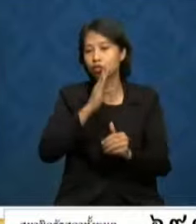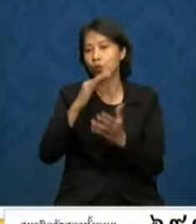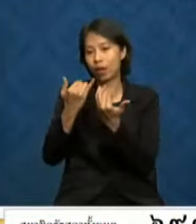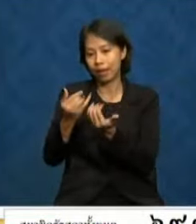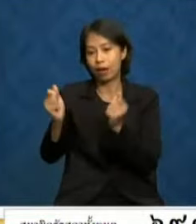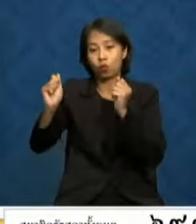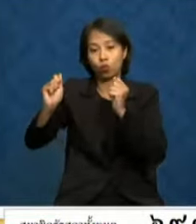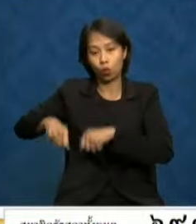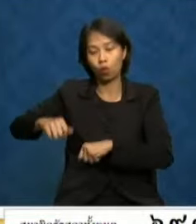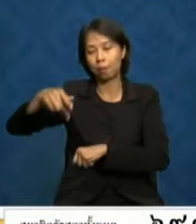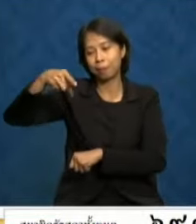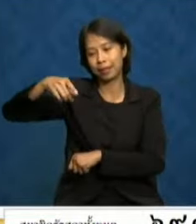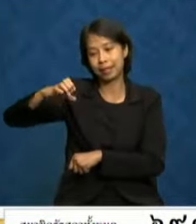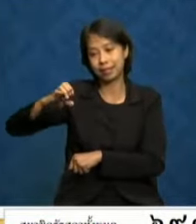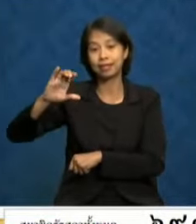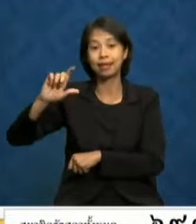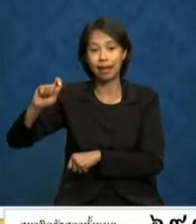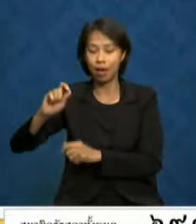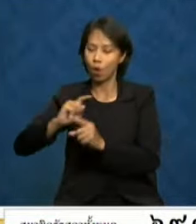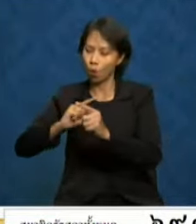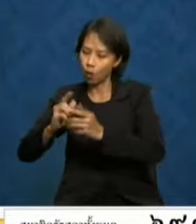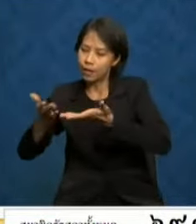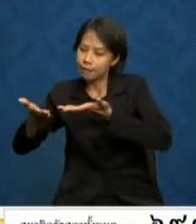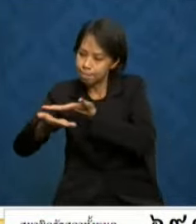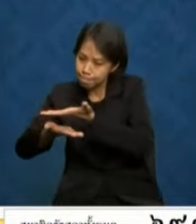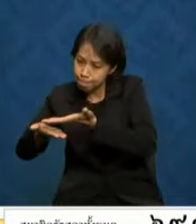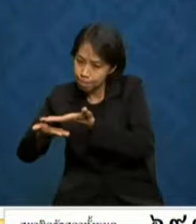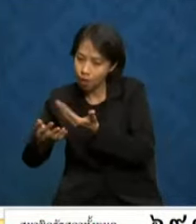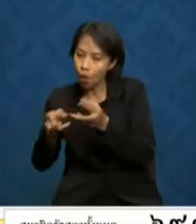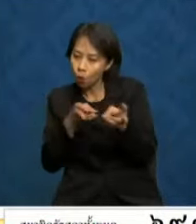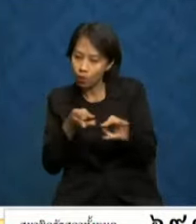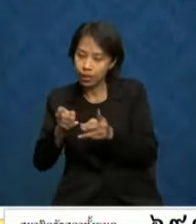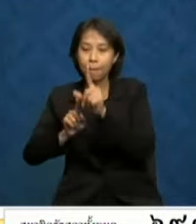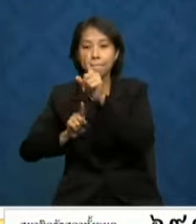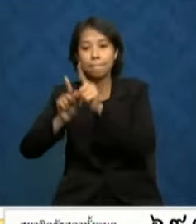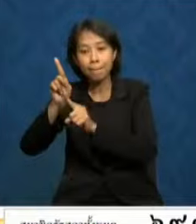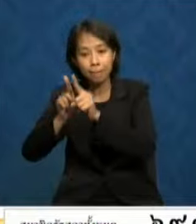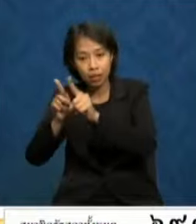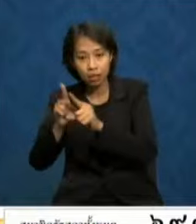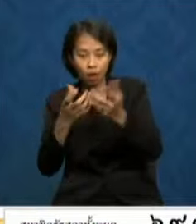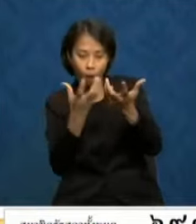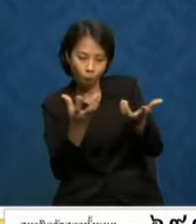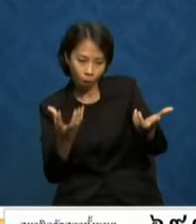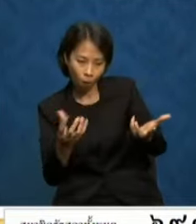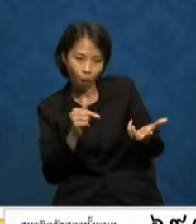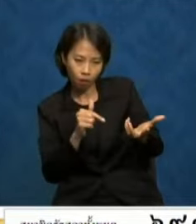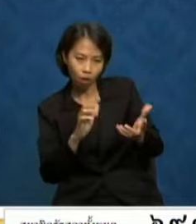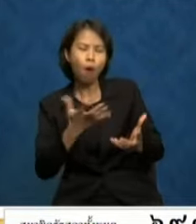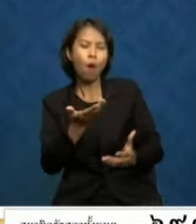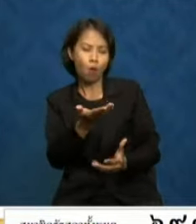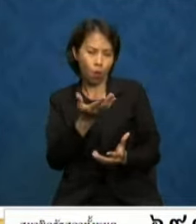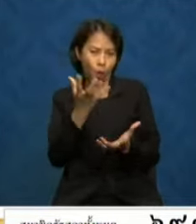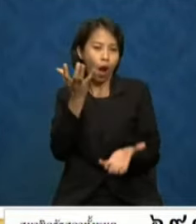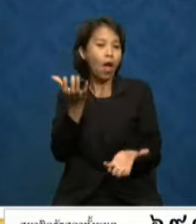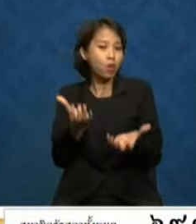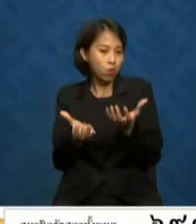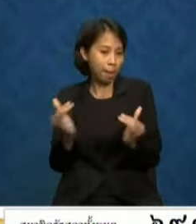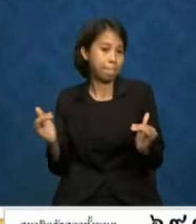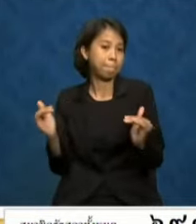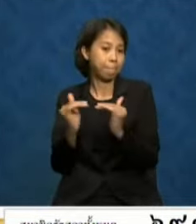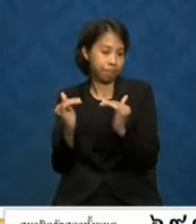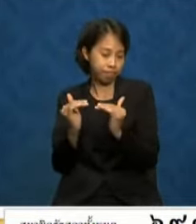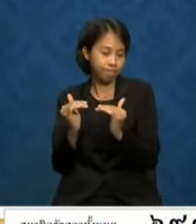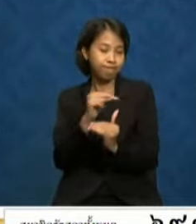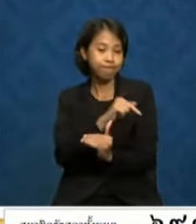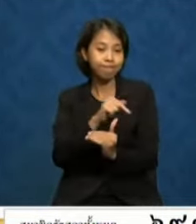ฉบับนี้ในการที่จะเจรจานะครับว่าวิธีประเมินสินค้าต่างๆอย่างเป็นธรรมและไม่เสียเปรียบกับผู้ผลิ